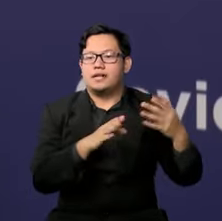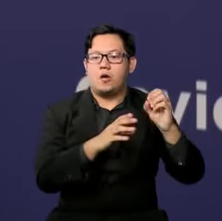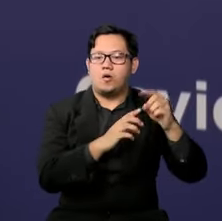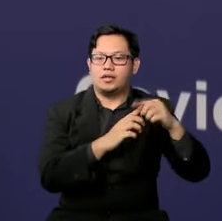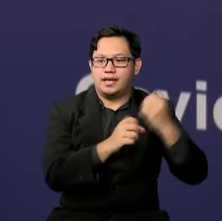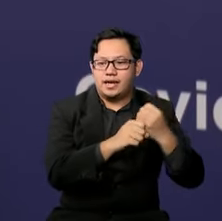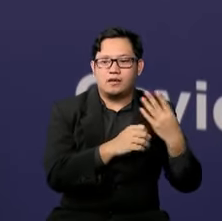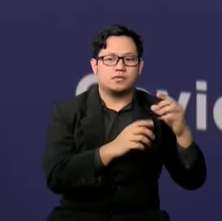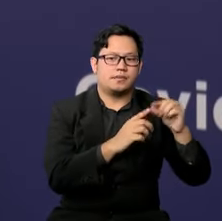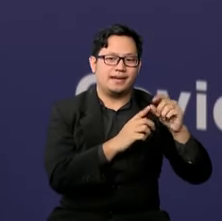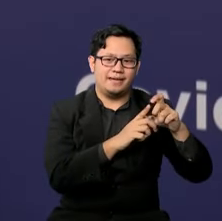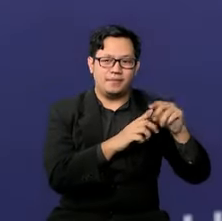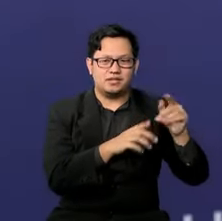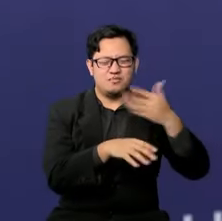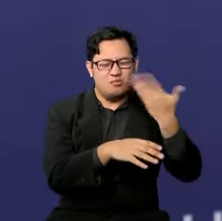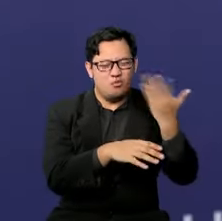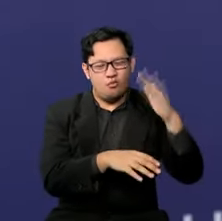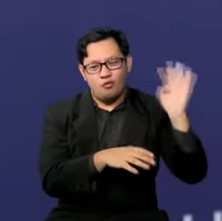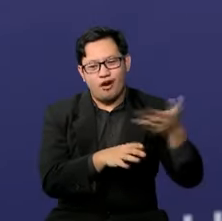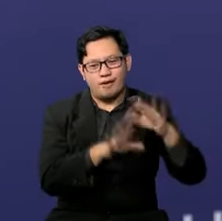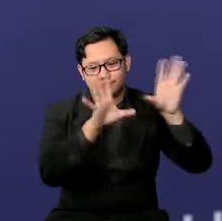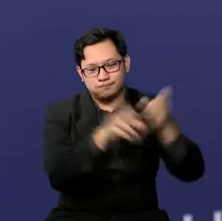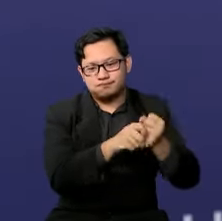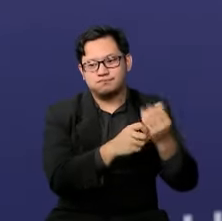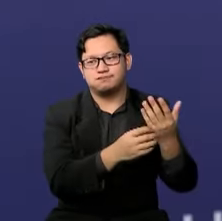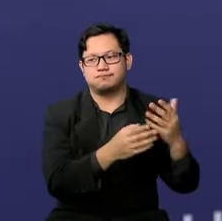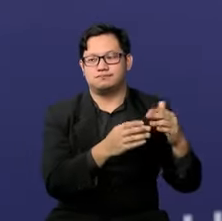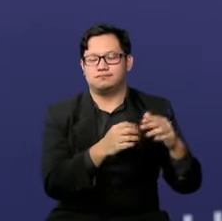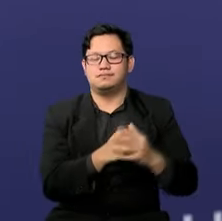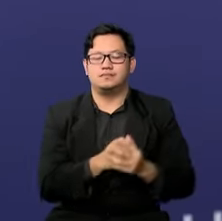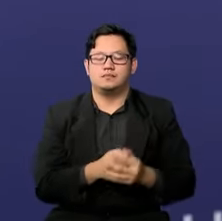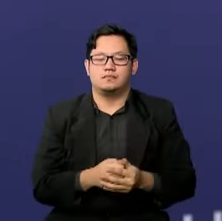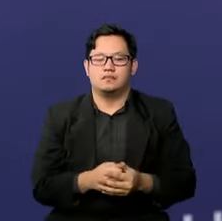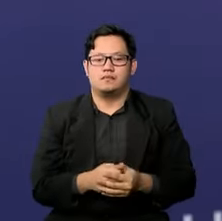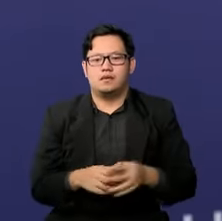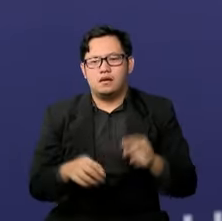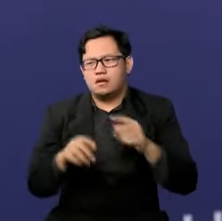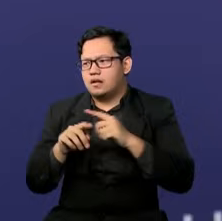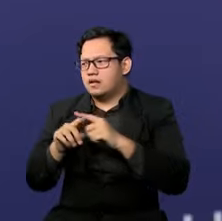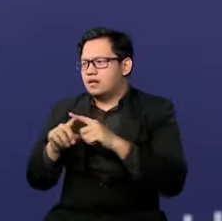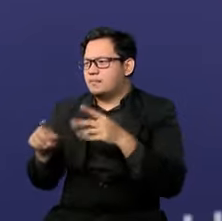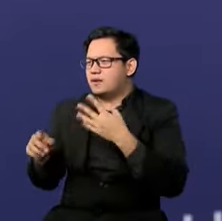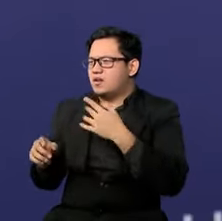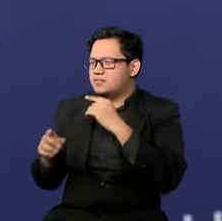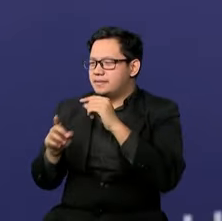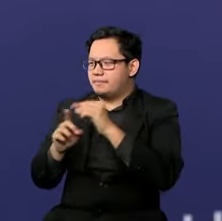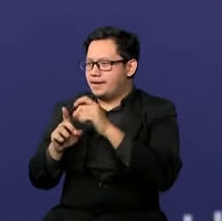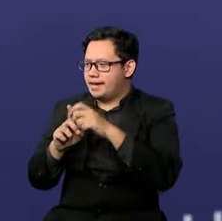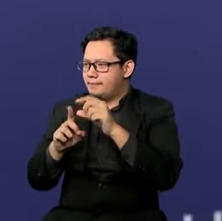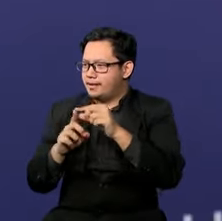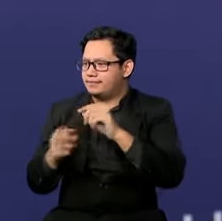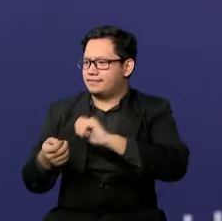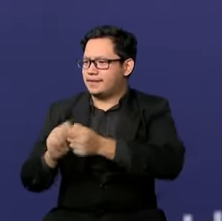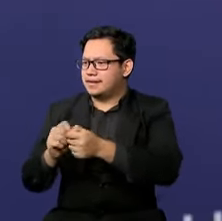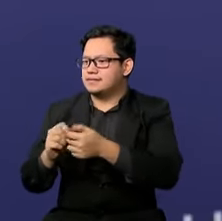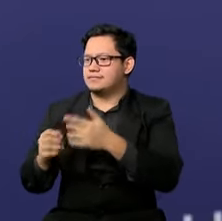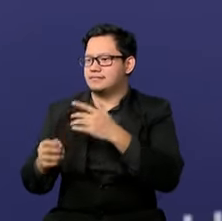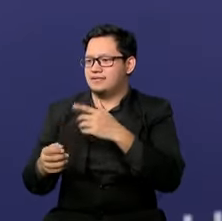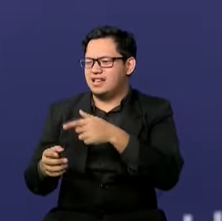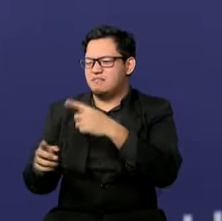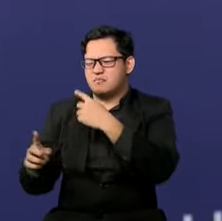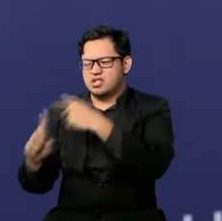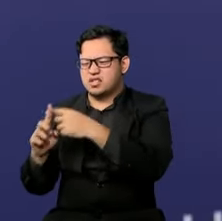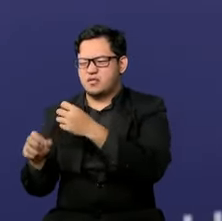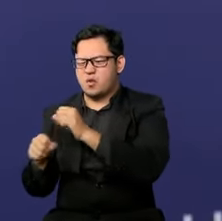Oke kalau begini kalau yang dari pdbnya data Enggak dari sekian PDP kita tes dengan benar Berapa banyak sih yang betul-betul